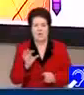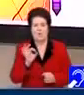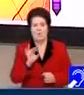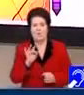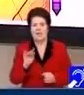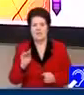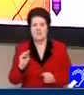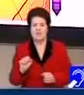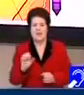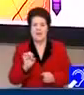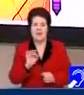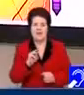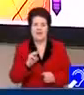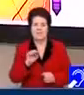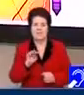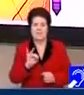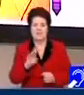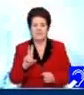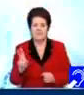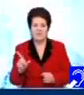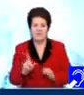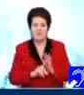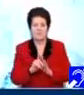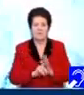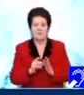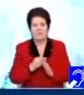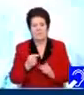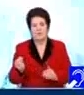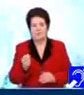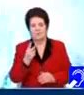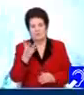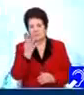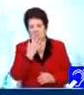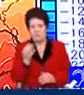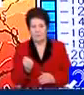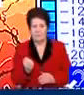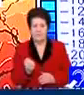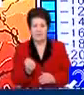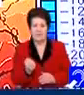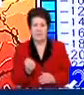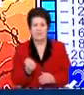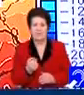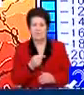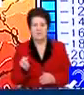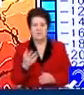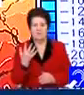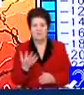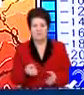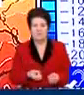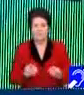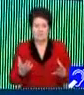arctică, și din acest motiv vom avea temperaturile de până la minus 12 pe timp de noapte și până la minus 5 pe timp de